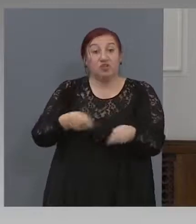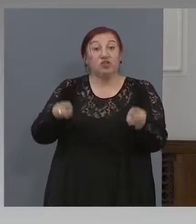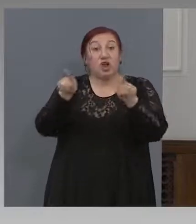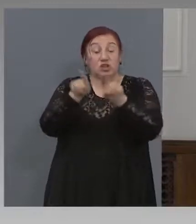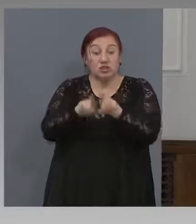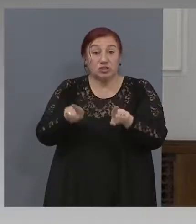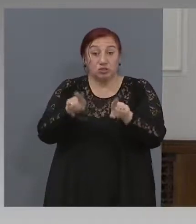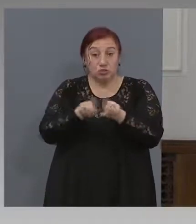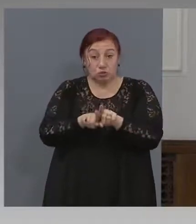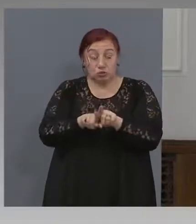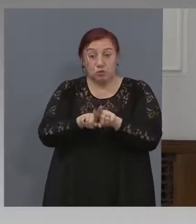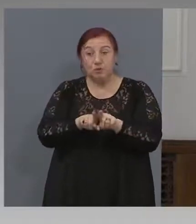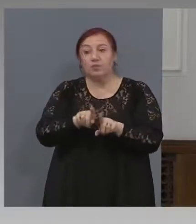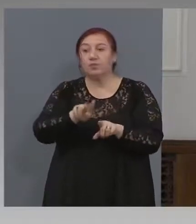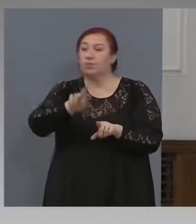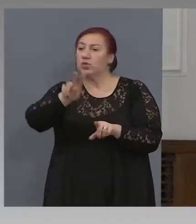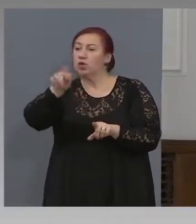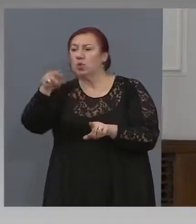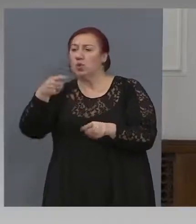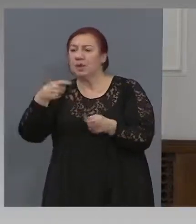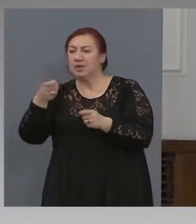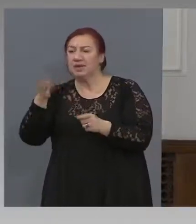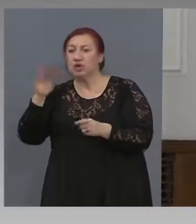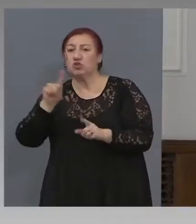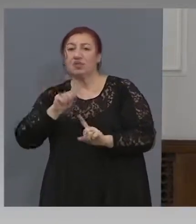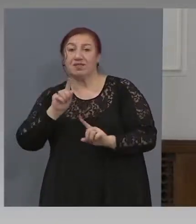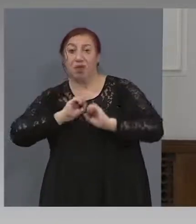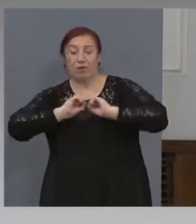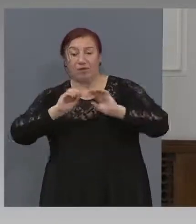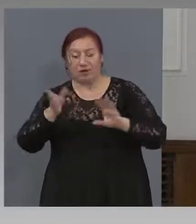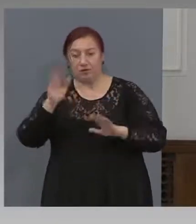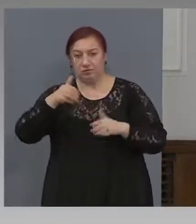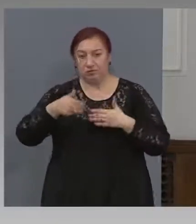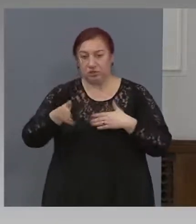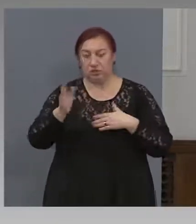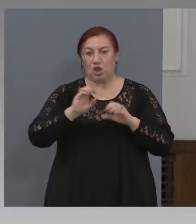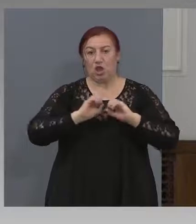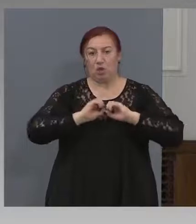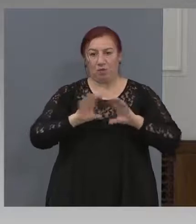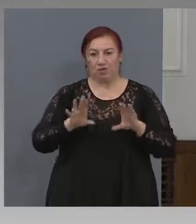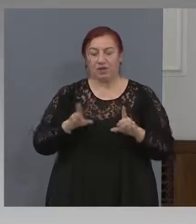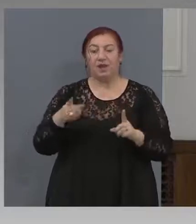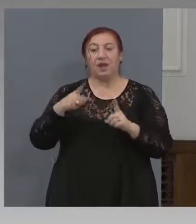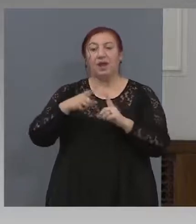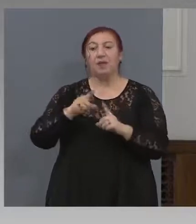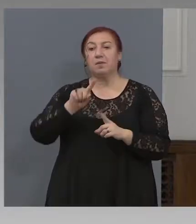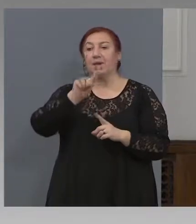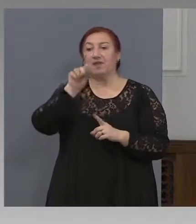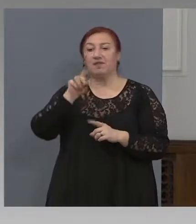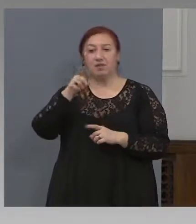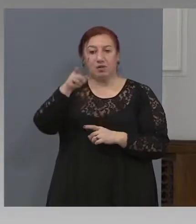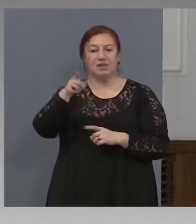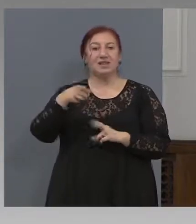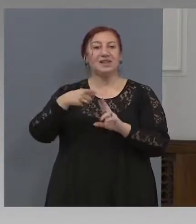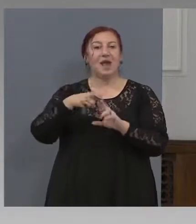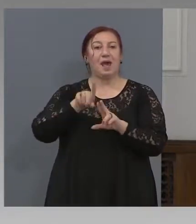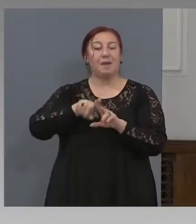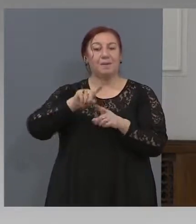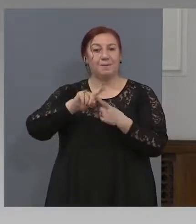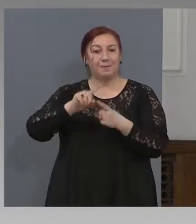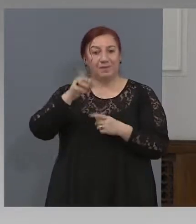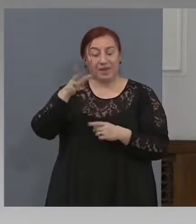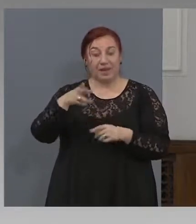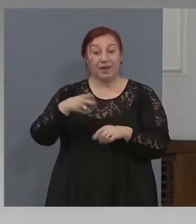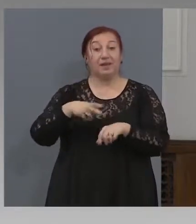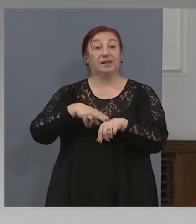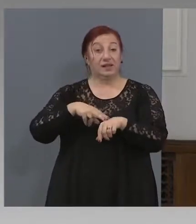а онези от тях, които още не са го обявили, ще го обявят. Към въпроса на ПИК.